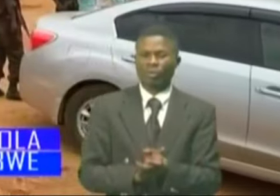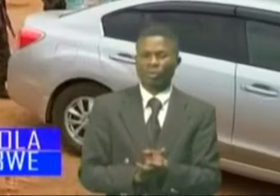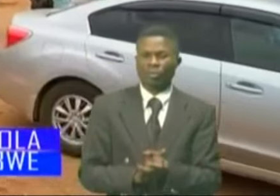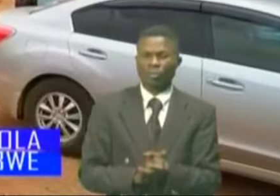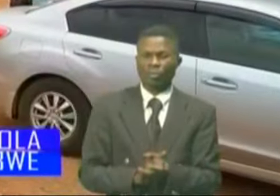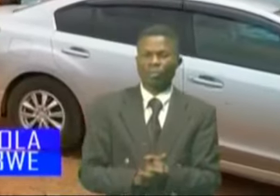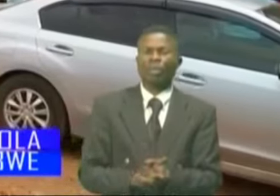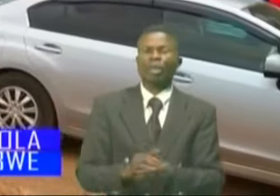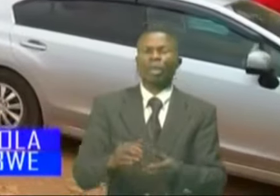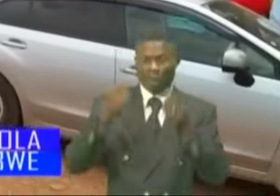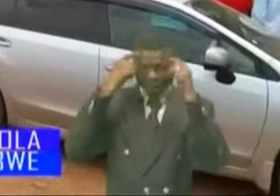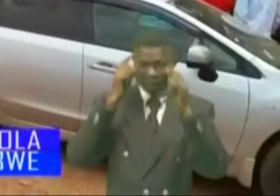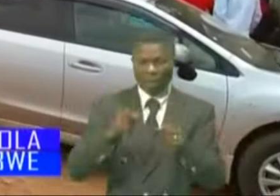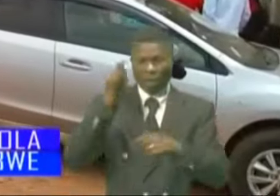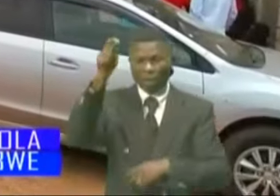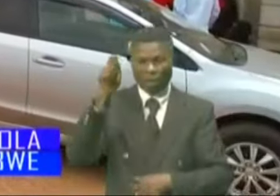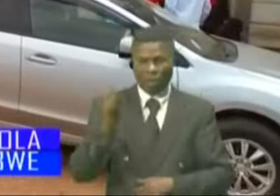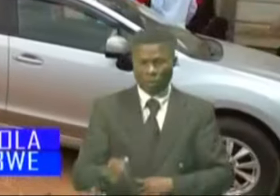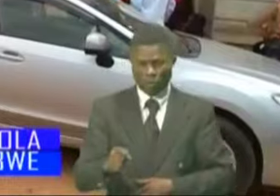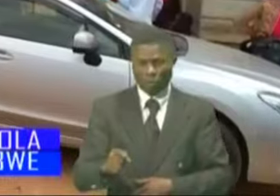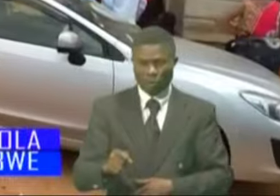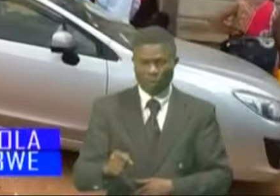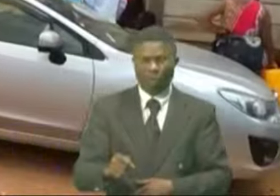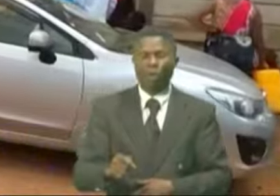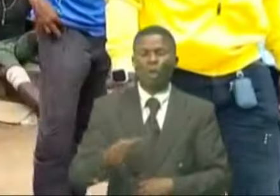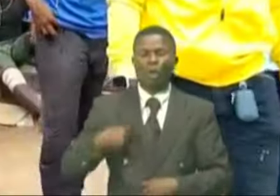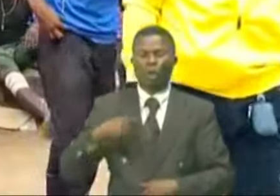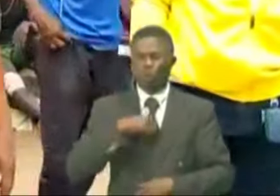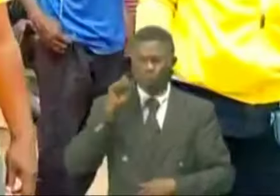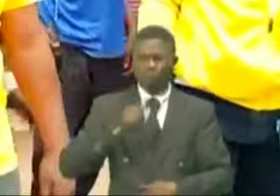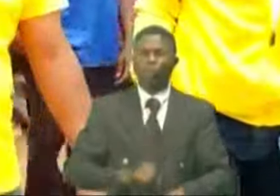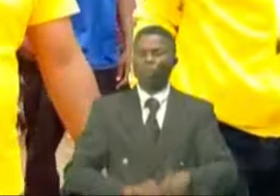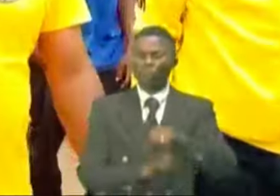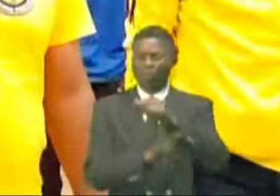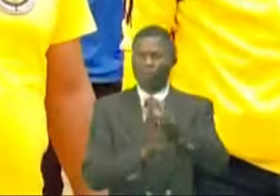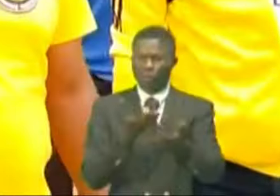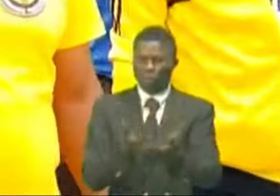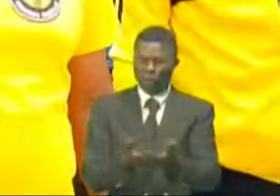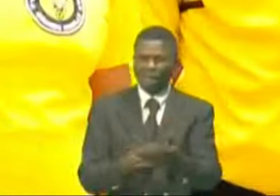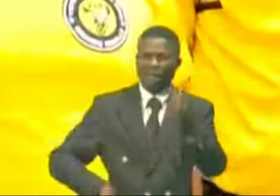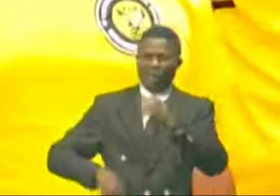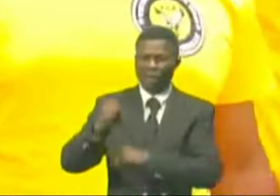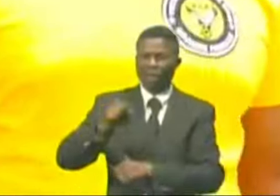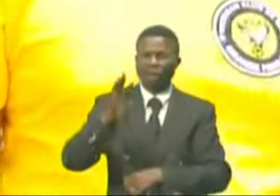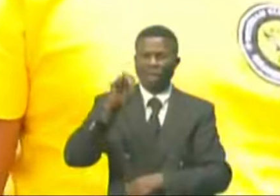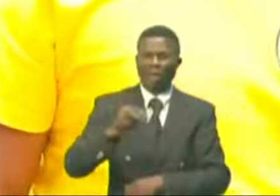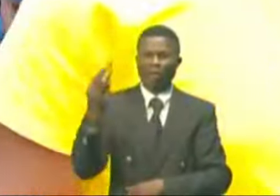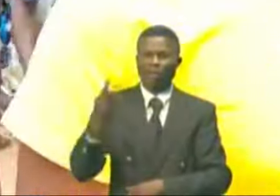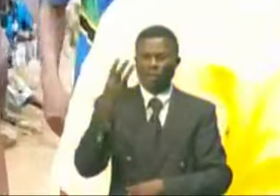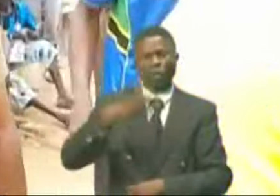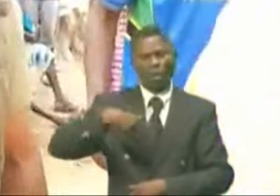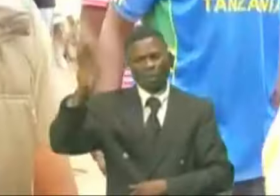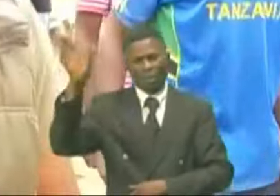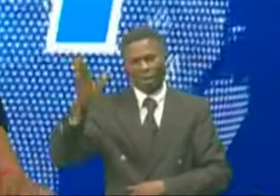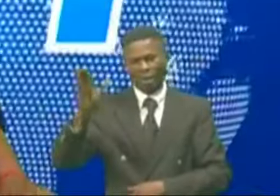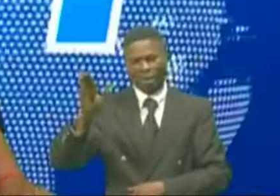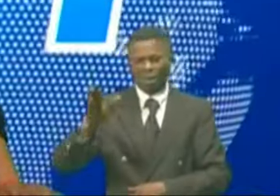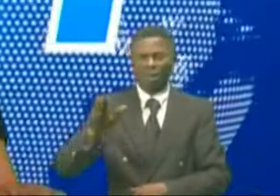du Nord Kivu et l'armée ne jurent que par la défaite de la RDF M23, a déclaré un membre de la délégation.